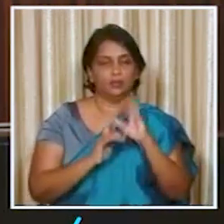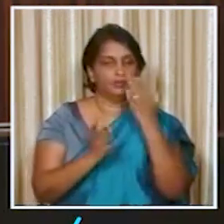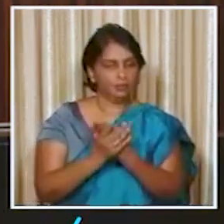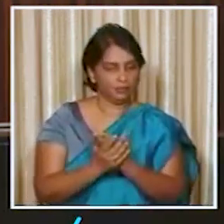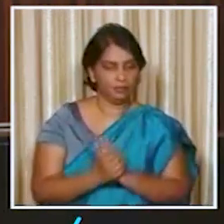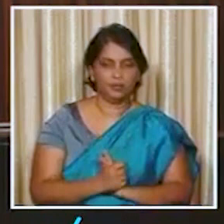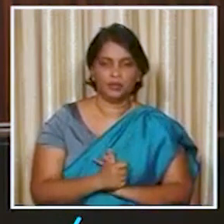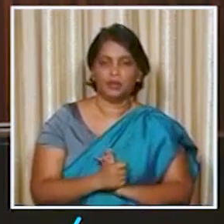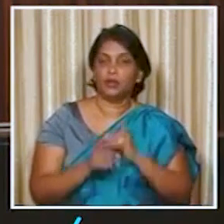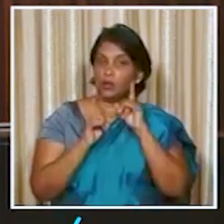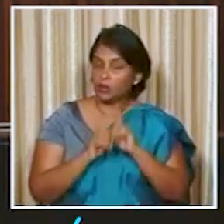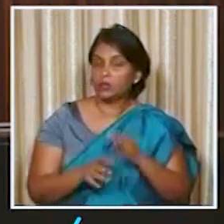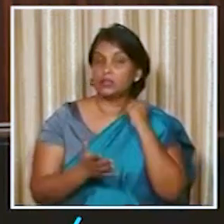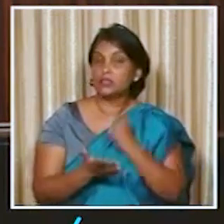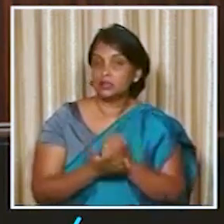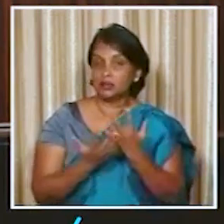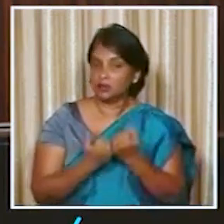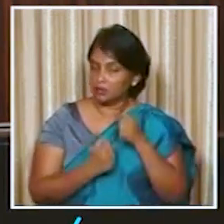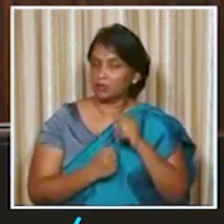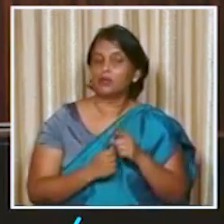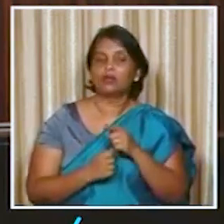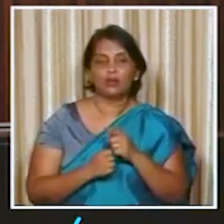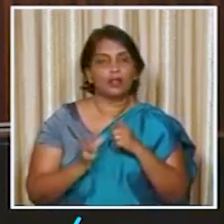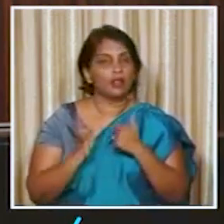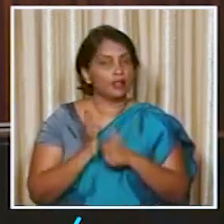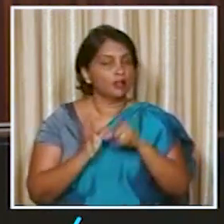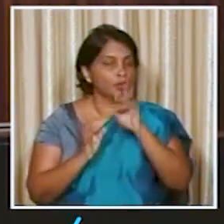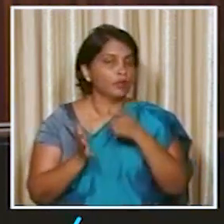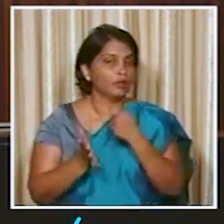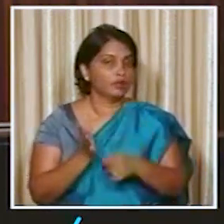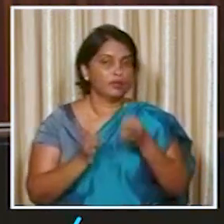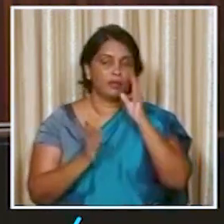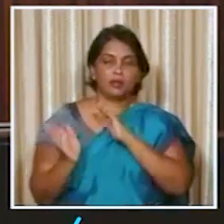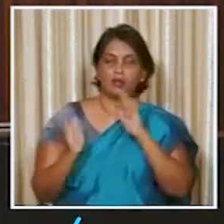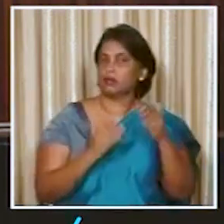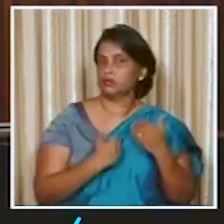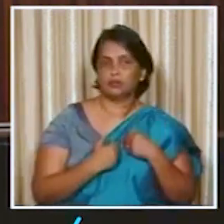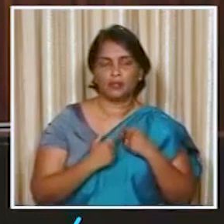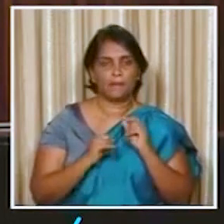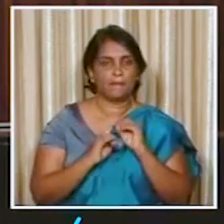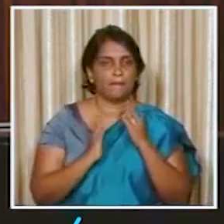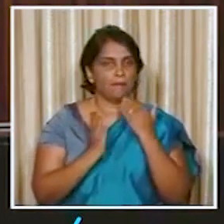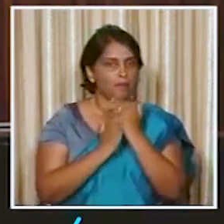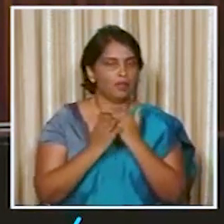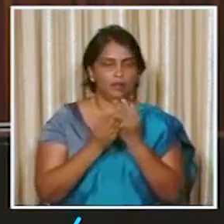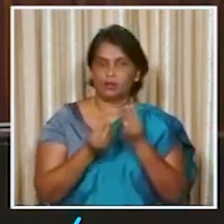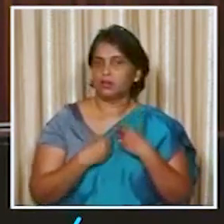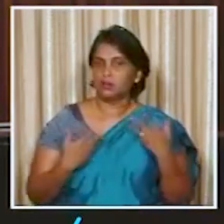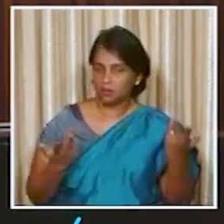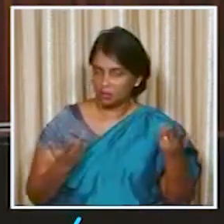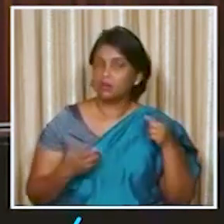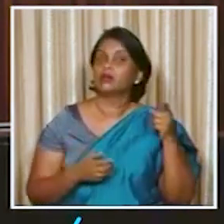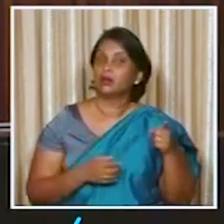කරමි එවන් සහතිකයක් ලද කල පනතකට අත්සන් කිරීම ප්‍රමාද කිරීම මාහට කිසිදු ප්‍රතිපාදනයක් ව්‍යවස්ථාවෙන් සලසා නොමැති